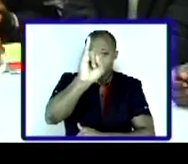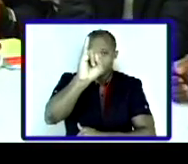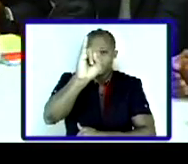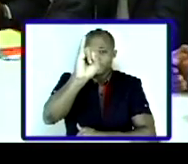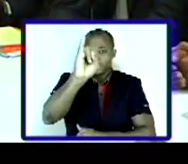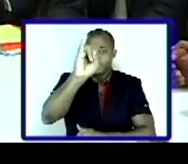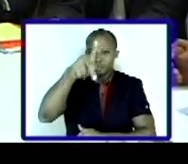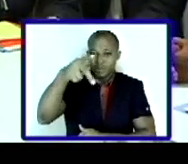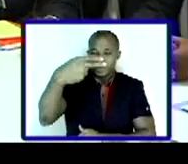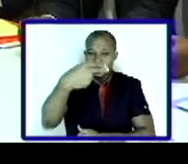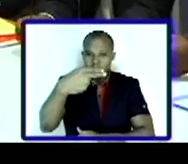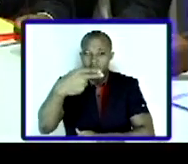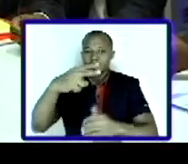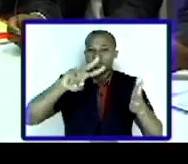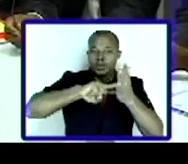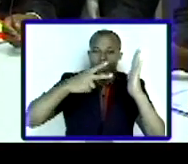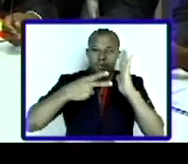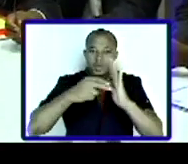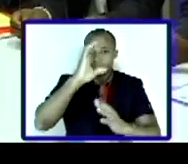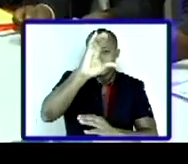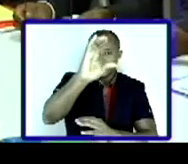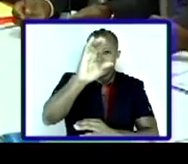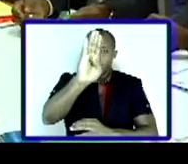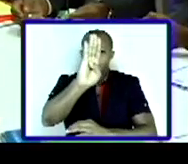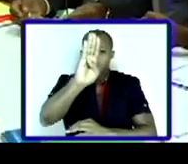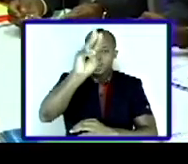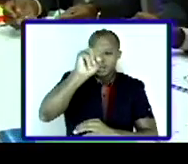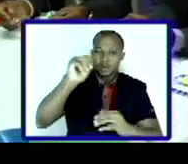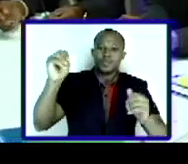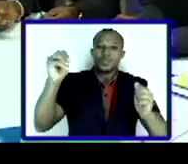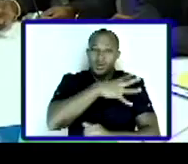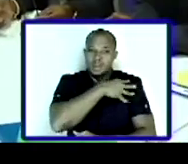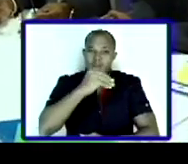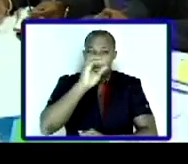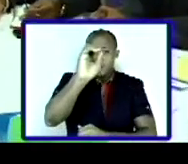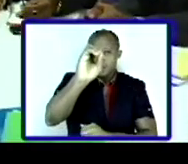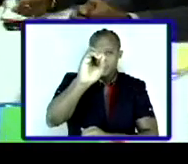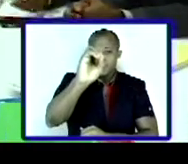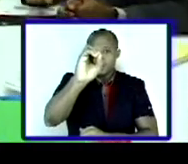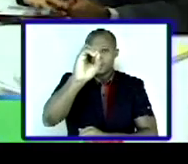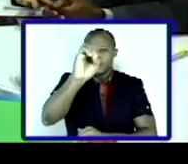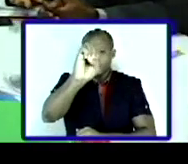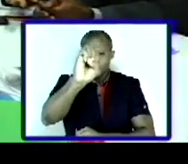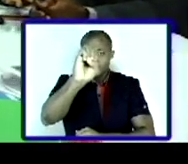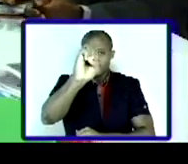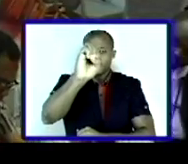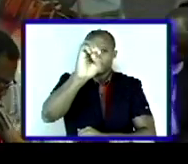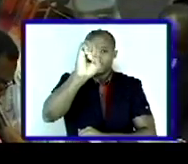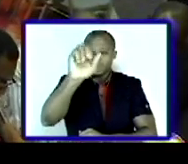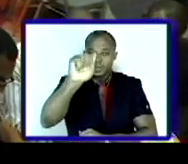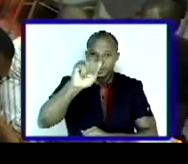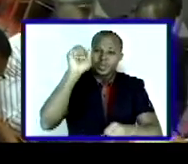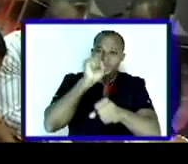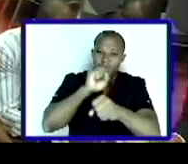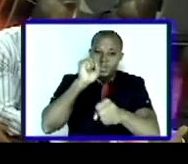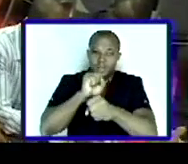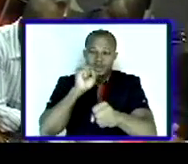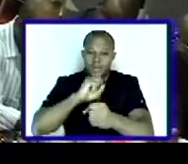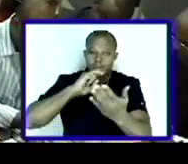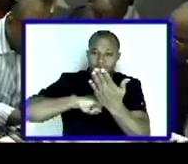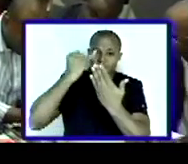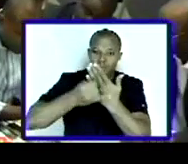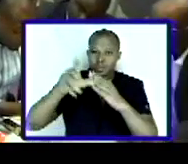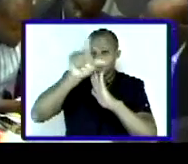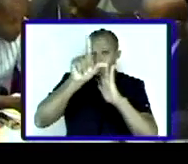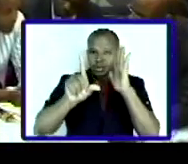li yo qui donc TPTC CBM ak OEA travaillent sur avant projet loi sur accessibilité universelle